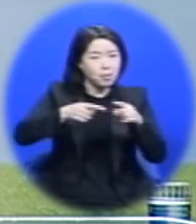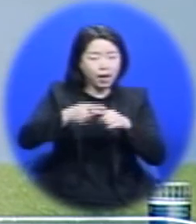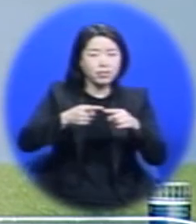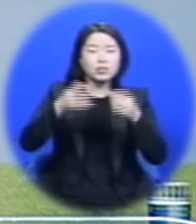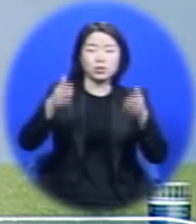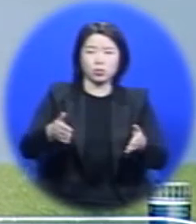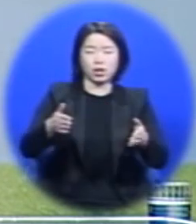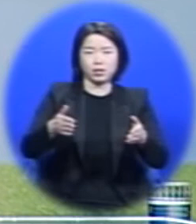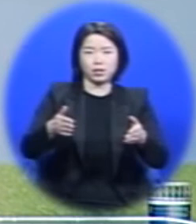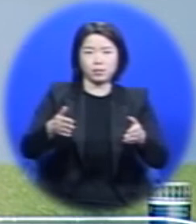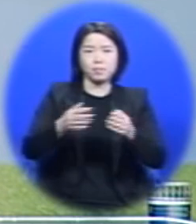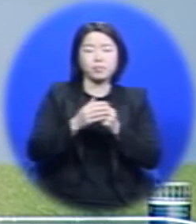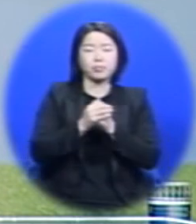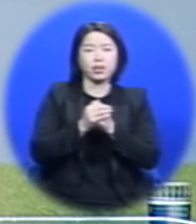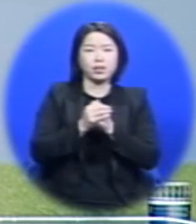달 반 동안